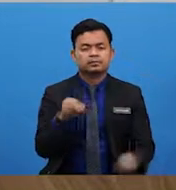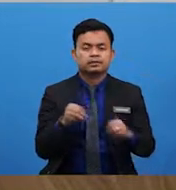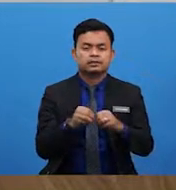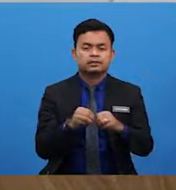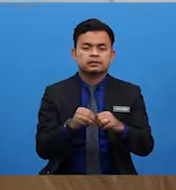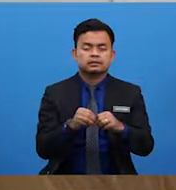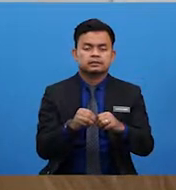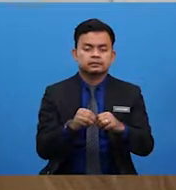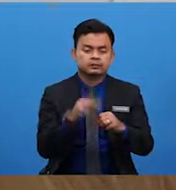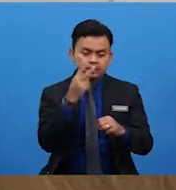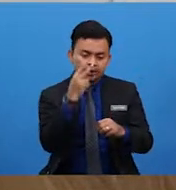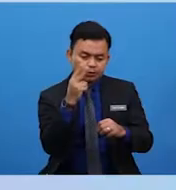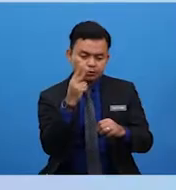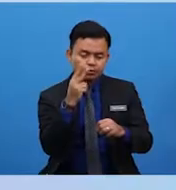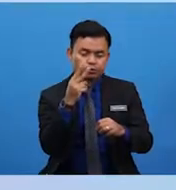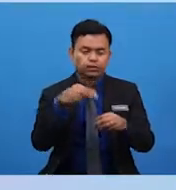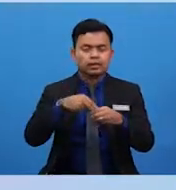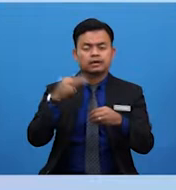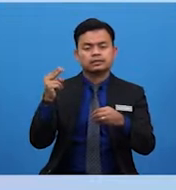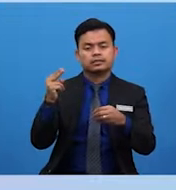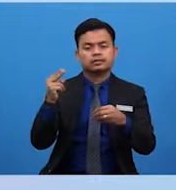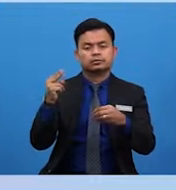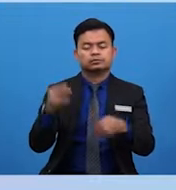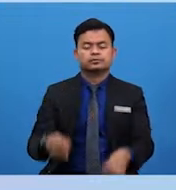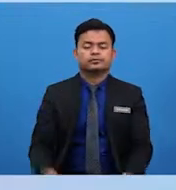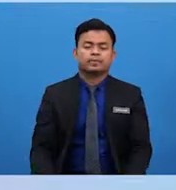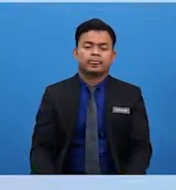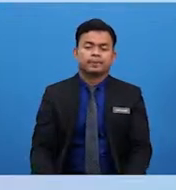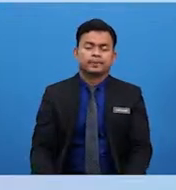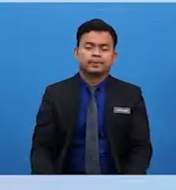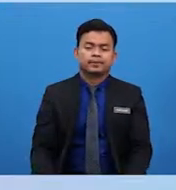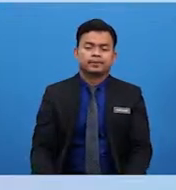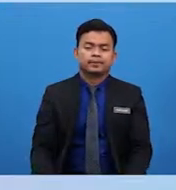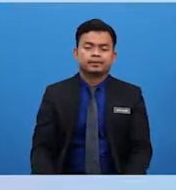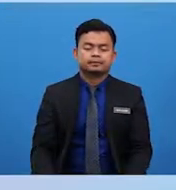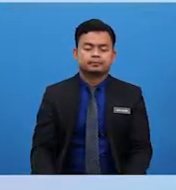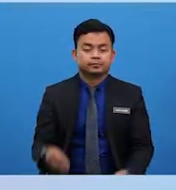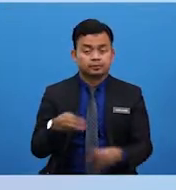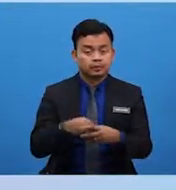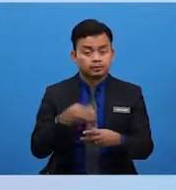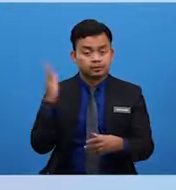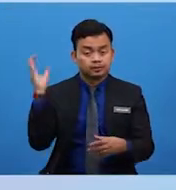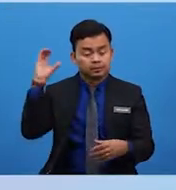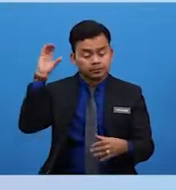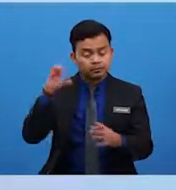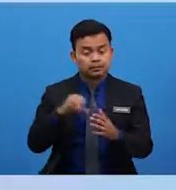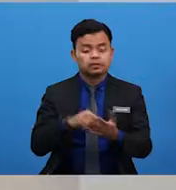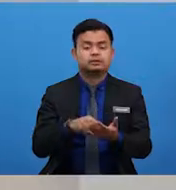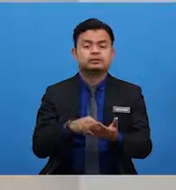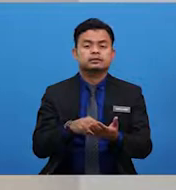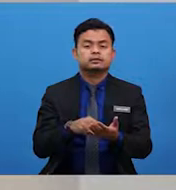contoh kalau dengan nilai-nilai juga dalam kekaryaan nilainya juga dipahami sebagai pencahayaan mainnya nilai sesuatu